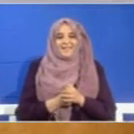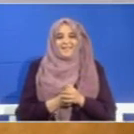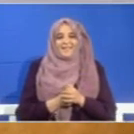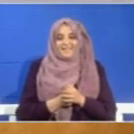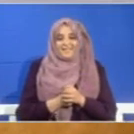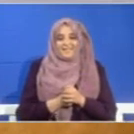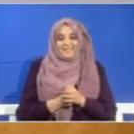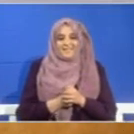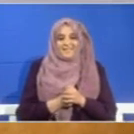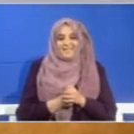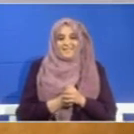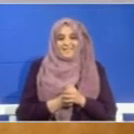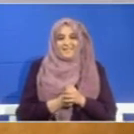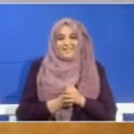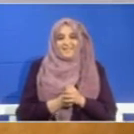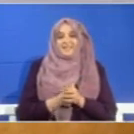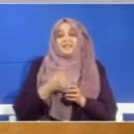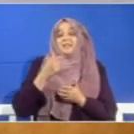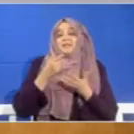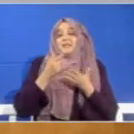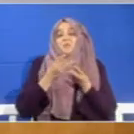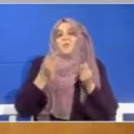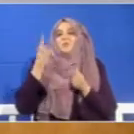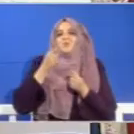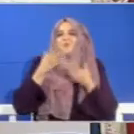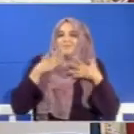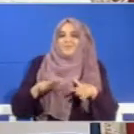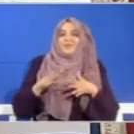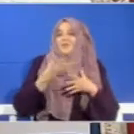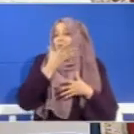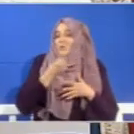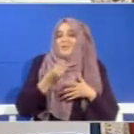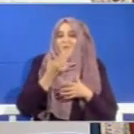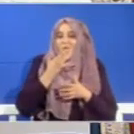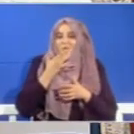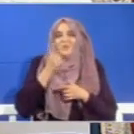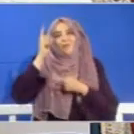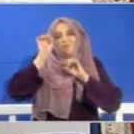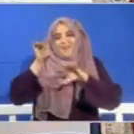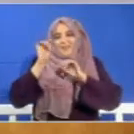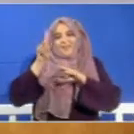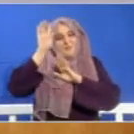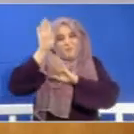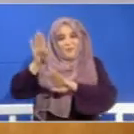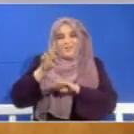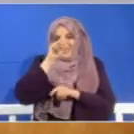تعالى. وعرف بالشيخ أبو عبد السلام أنه دائما جميل المظهر جميل الذوق ربي يبارك فيه ويحفظه إن شاء الله تعالى.